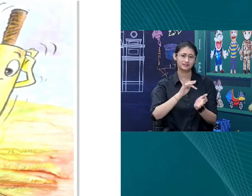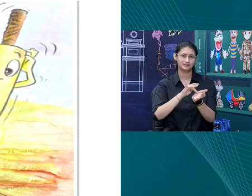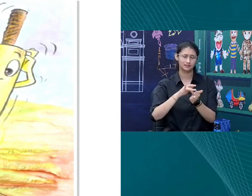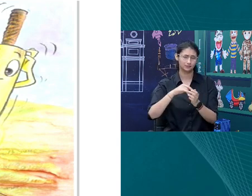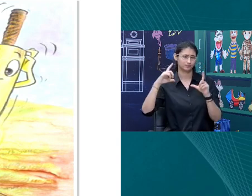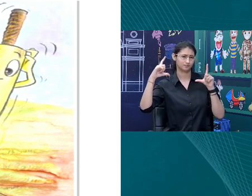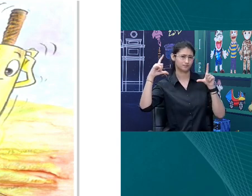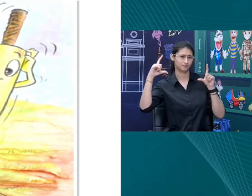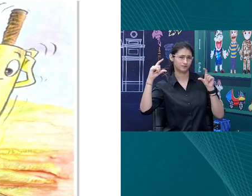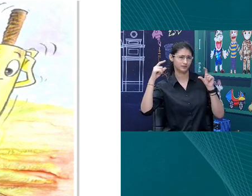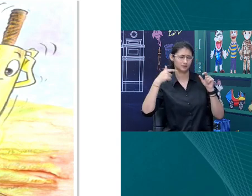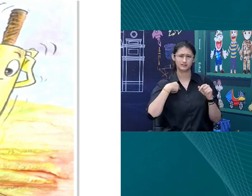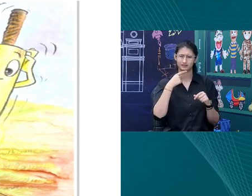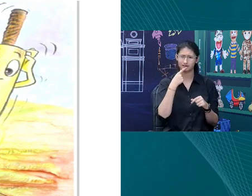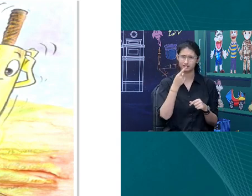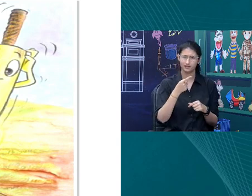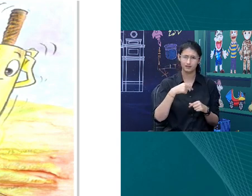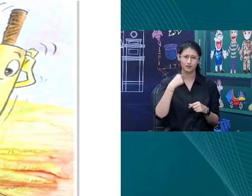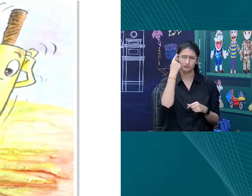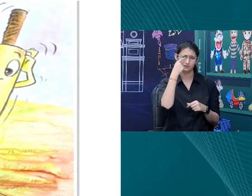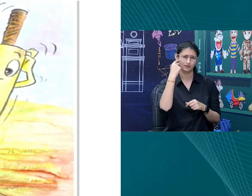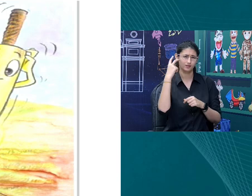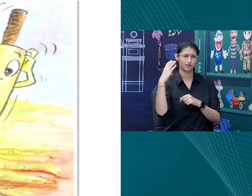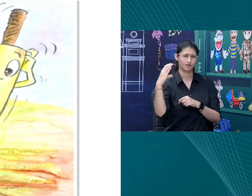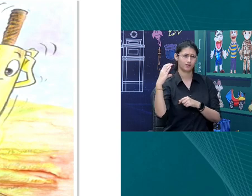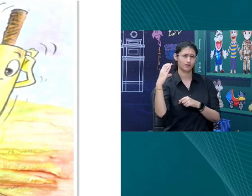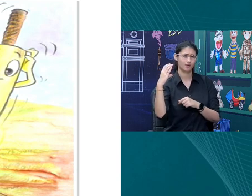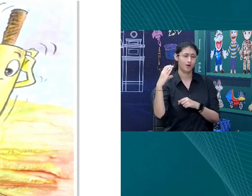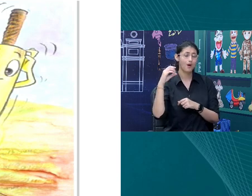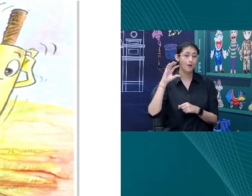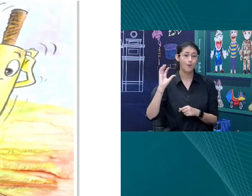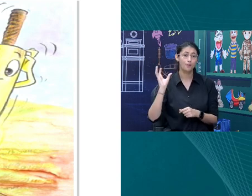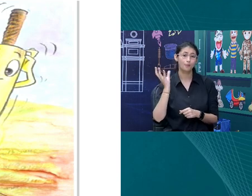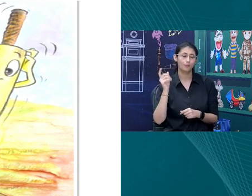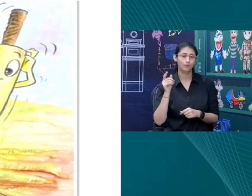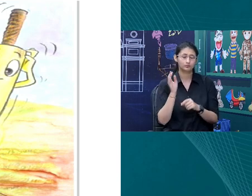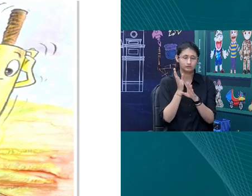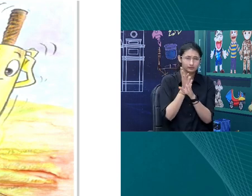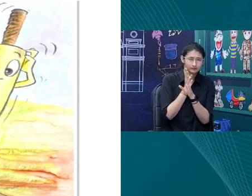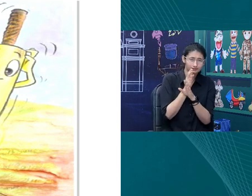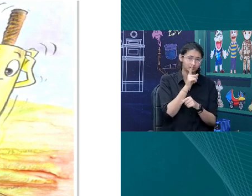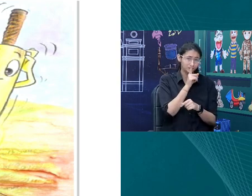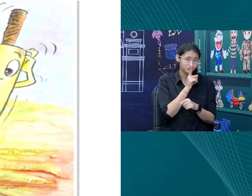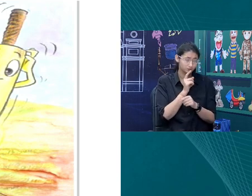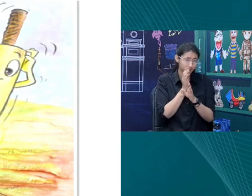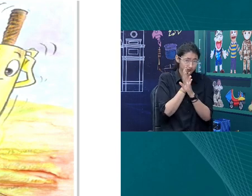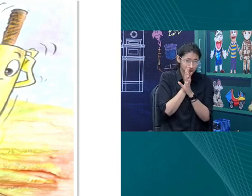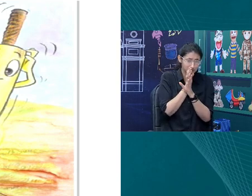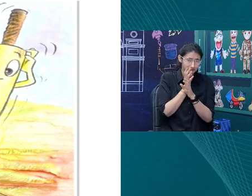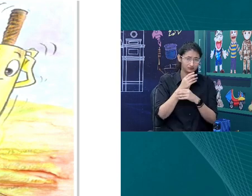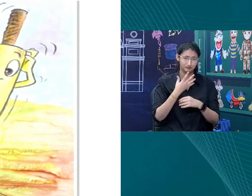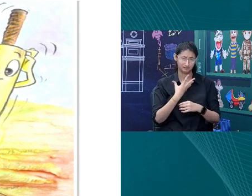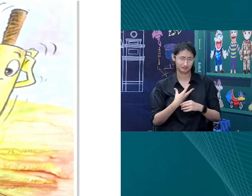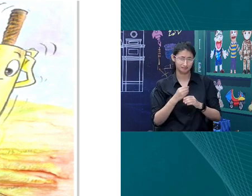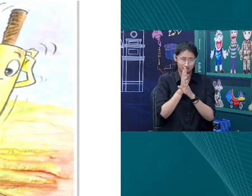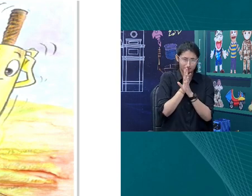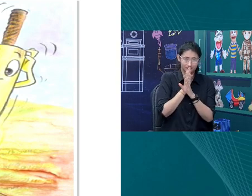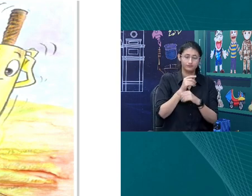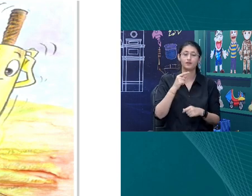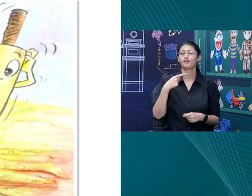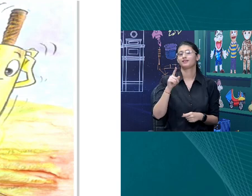हम ऐसे कहे तो उसकी एक आंख दिखाई दे रही है और वह साहनी हुई सी है जैसे वो किसी से छुप रही हो बिल्कुल सही हमारी कक्षा